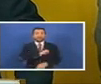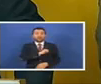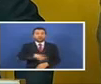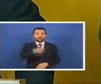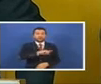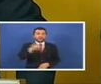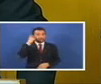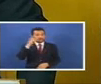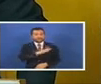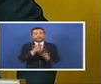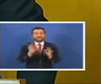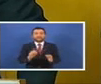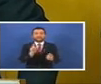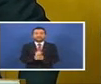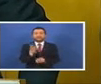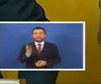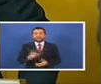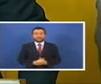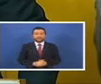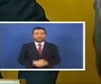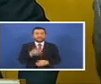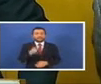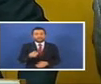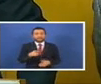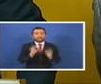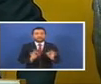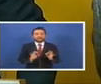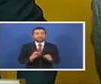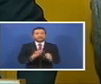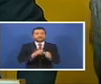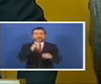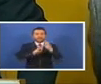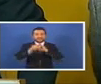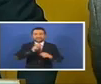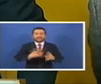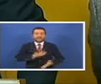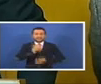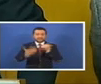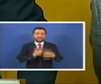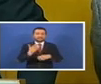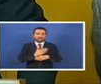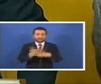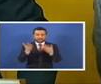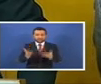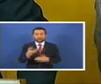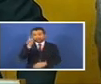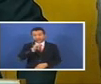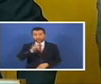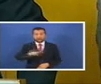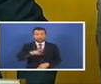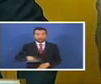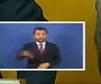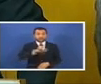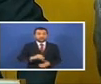bir zihniyetle karşı karşıyayız. İşte bugün çektiğimizin acıların nedeni bu. Çünkü